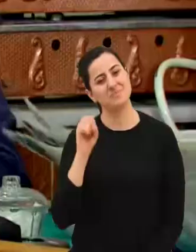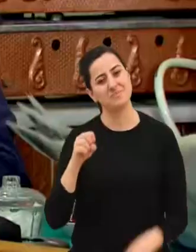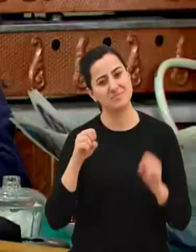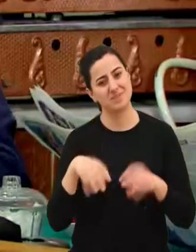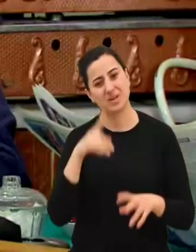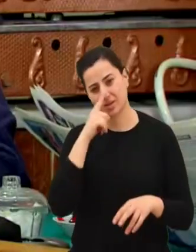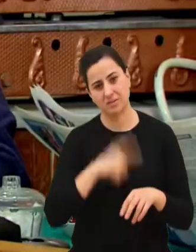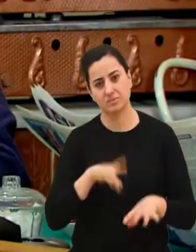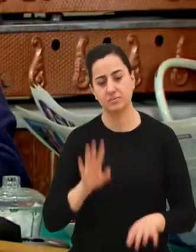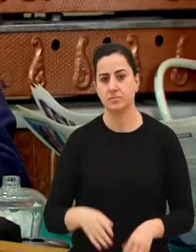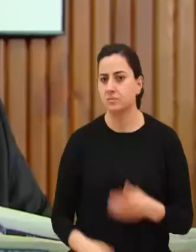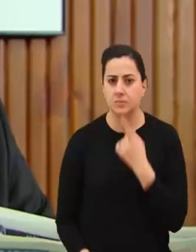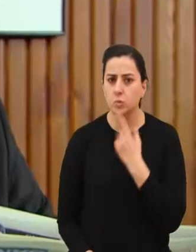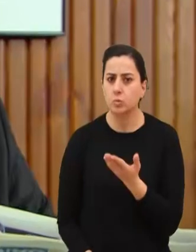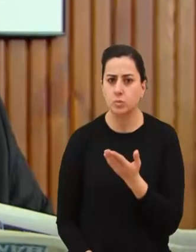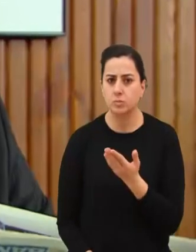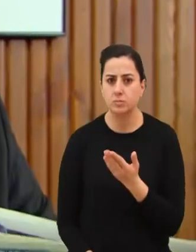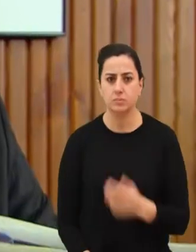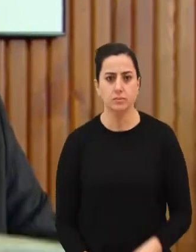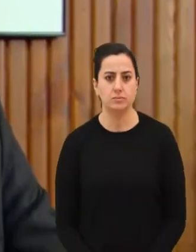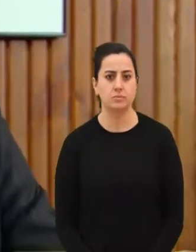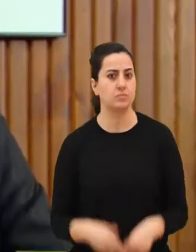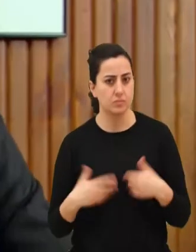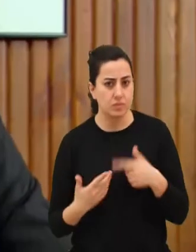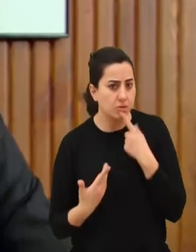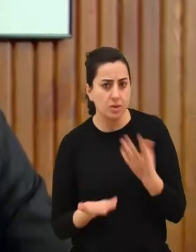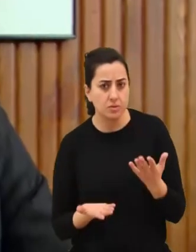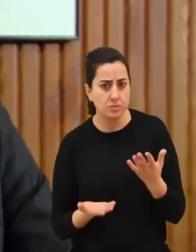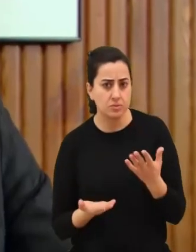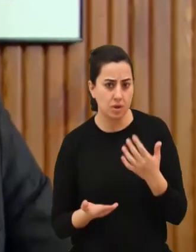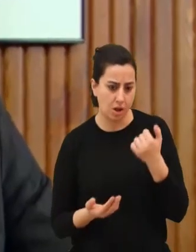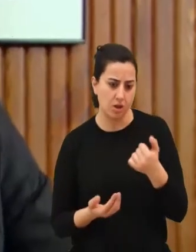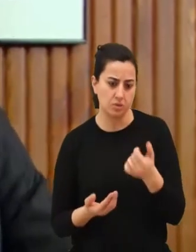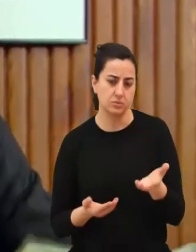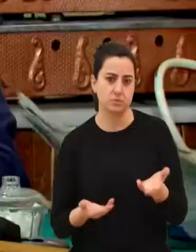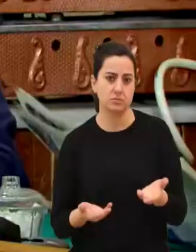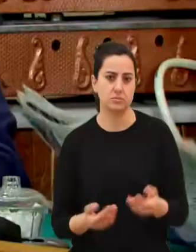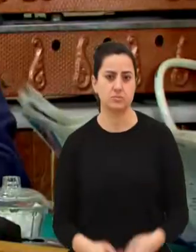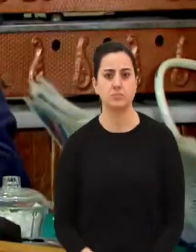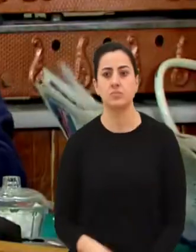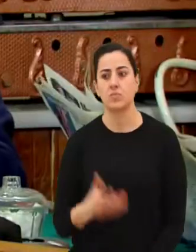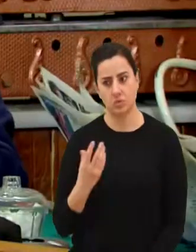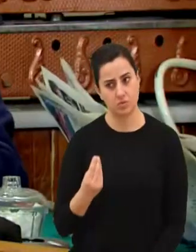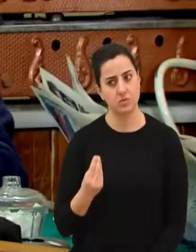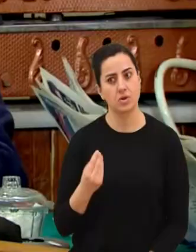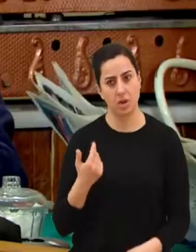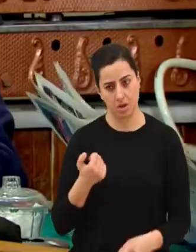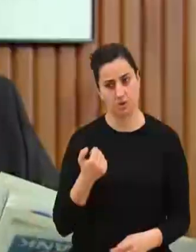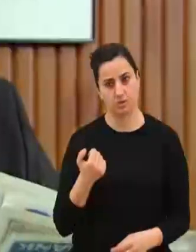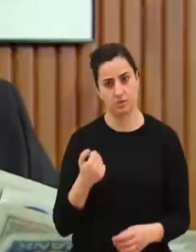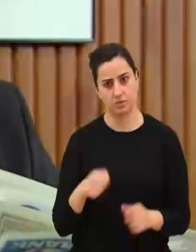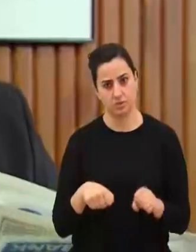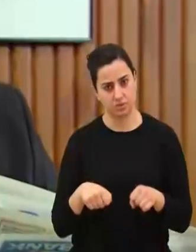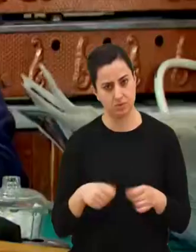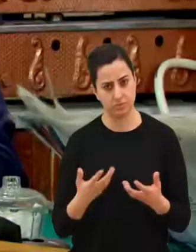abi. Ne diyorsun oğlum sen? Ne diyeceğim? Altının ayaklarını diyorum. Ha, altının ayaklarını.